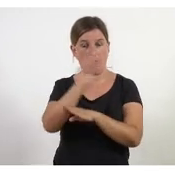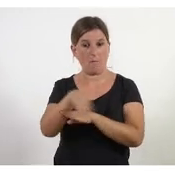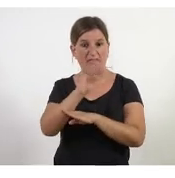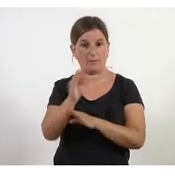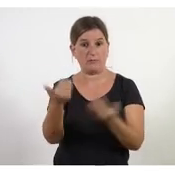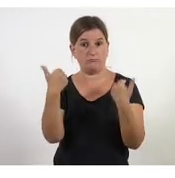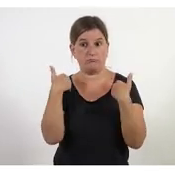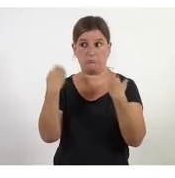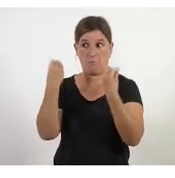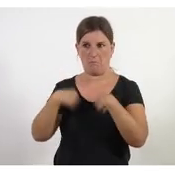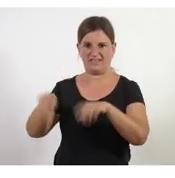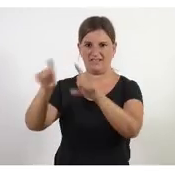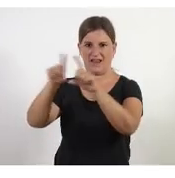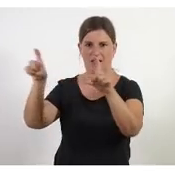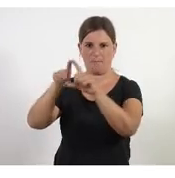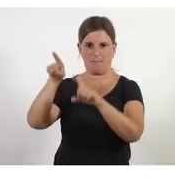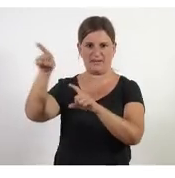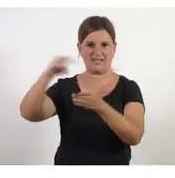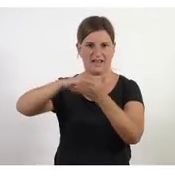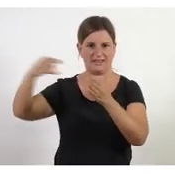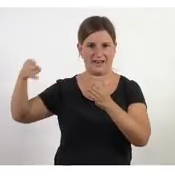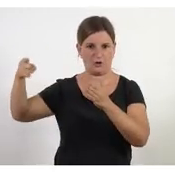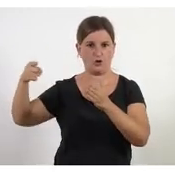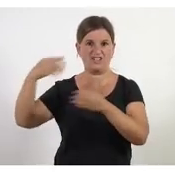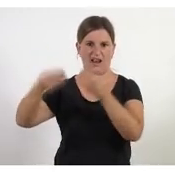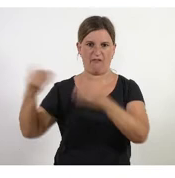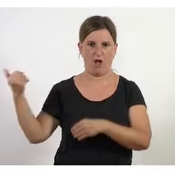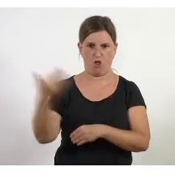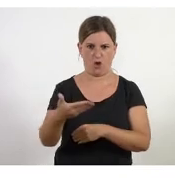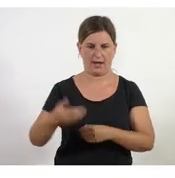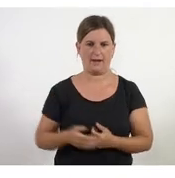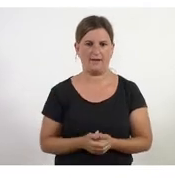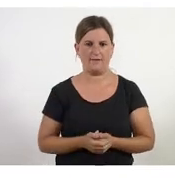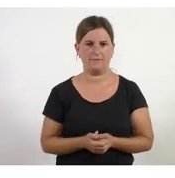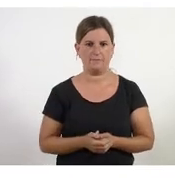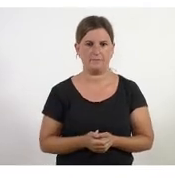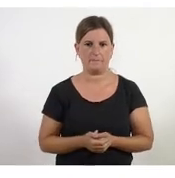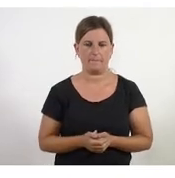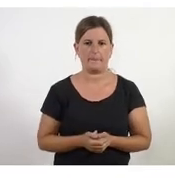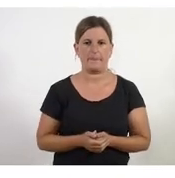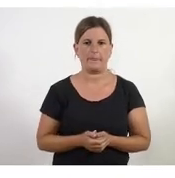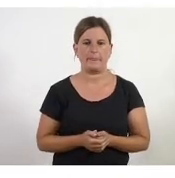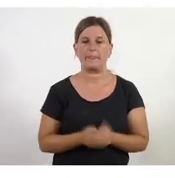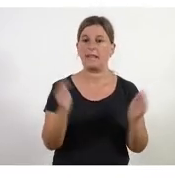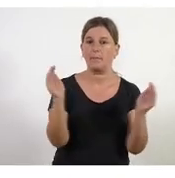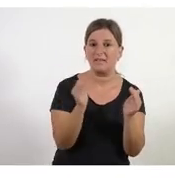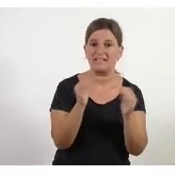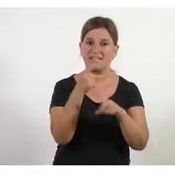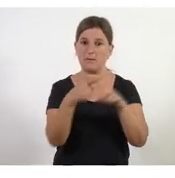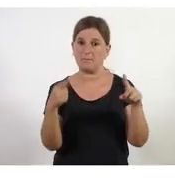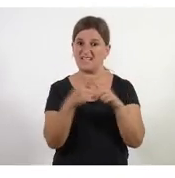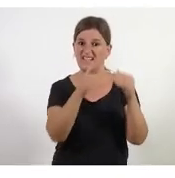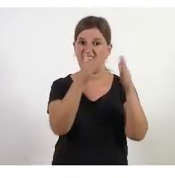justament les empreses tecnològiques, les empreses durants. I en petites i mitjanes entitats no